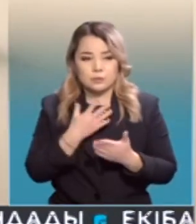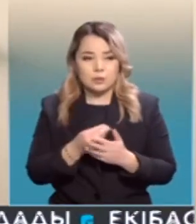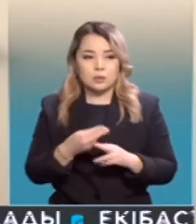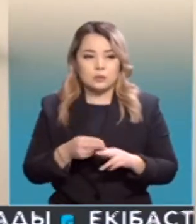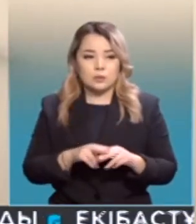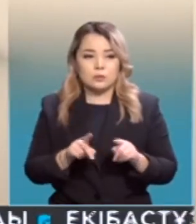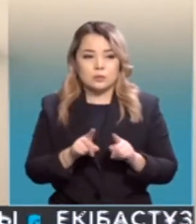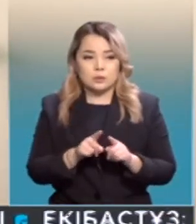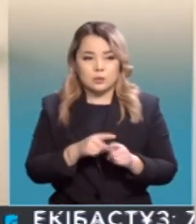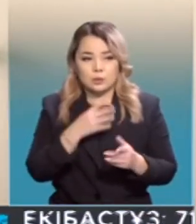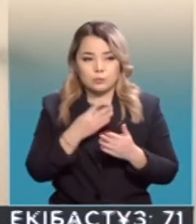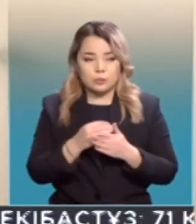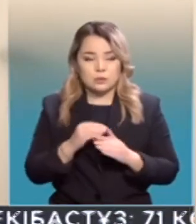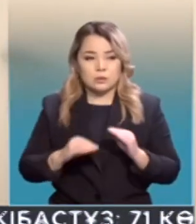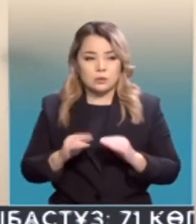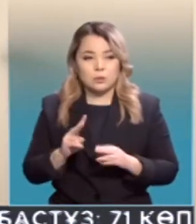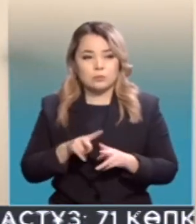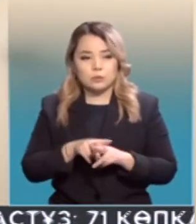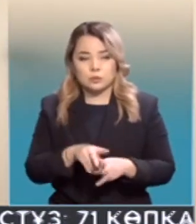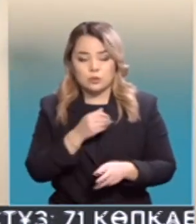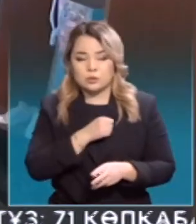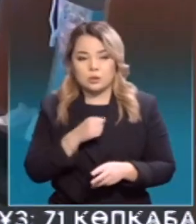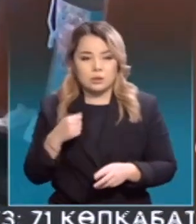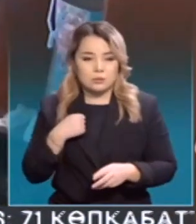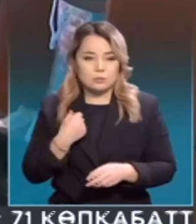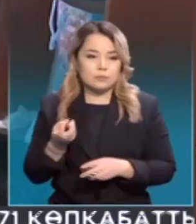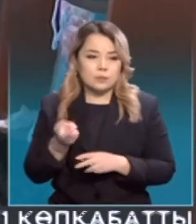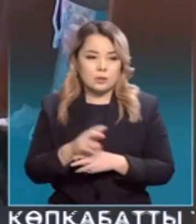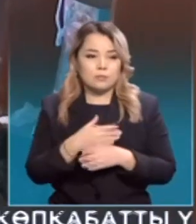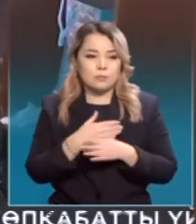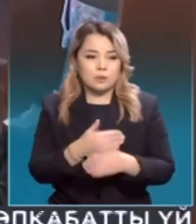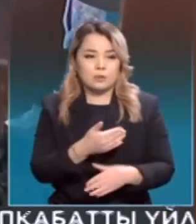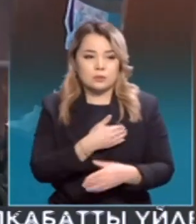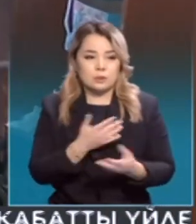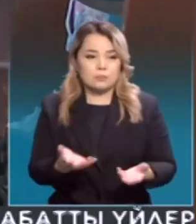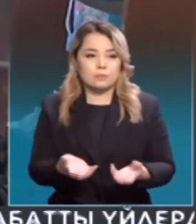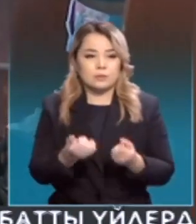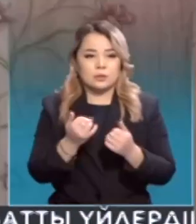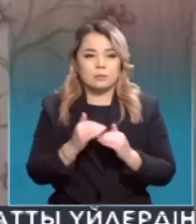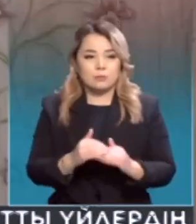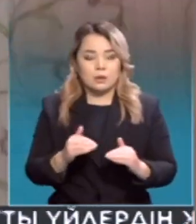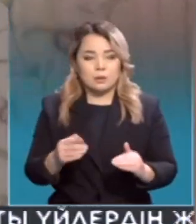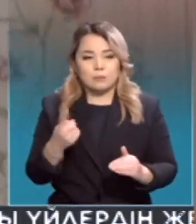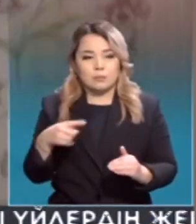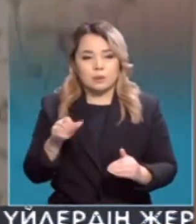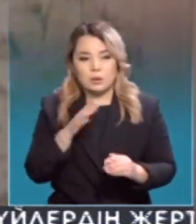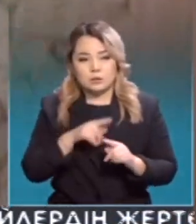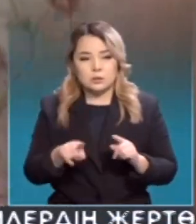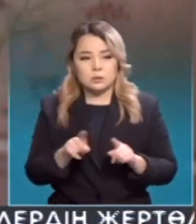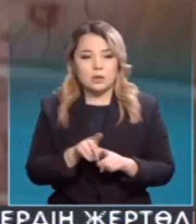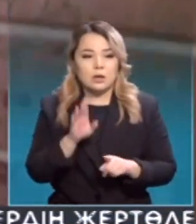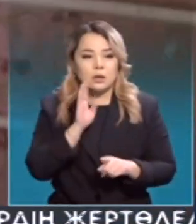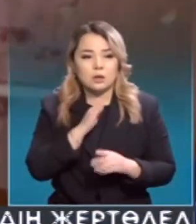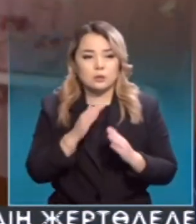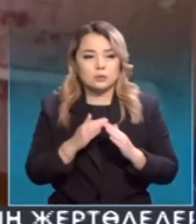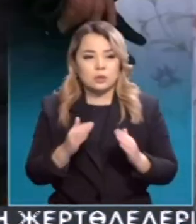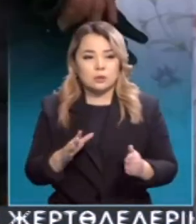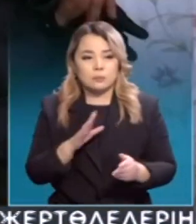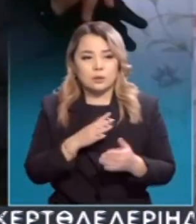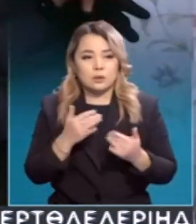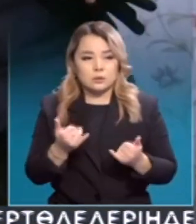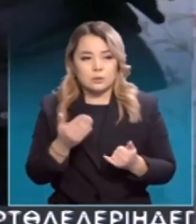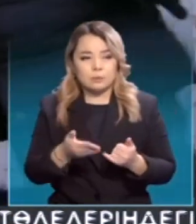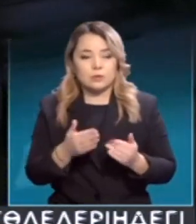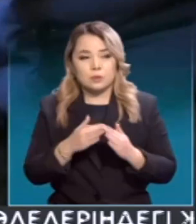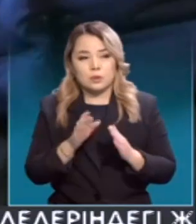Өз еркімізбен келдік. Бізді ешкім зорлаған жоқ барыңдар деп. Анжела Ларионованың балалары соңғы бір аптадан бері анасының үйінде болыпты. Бүгін